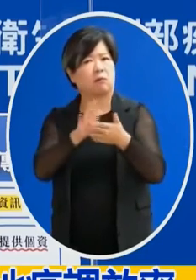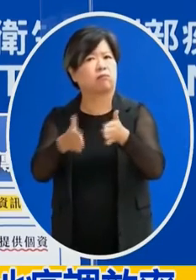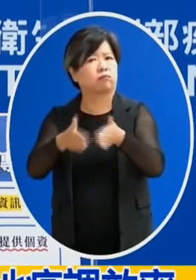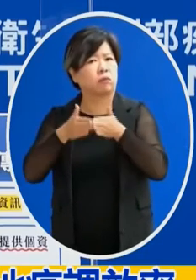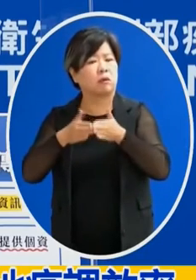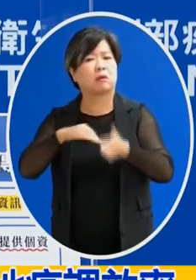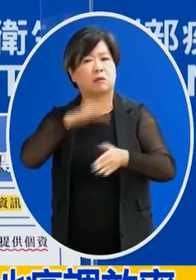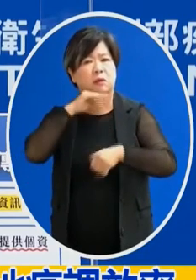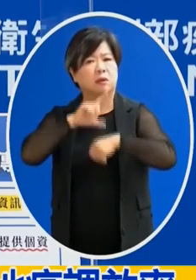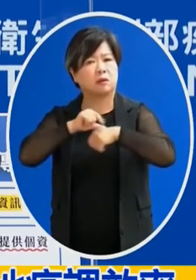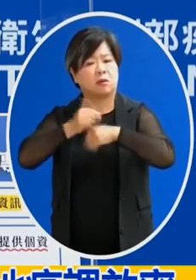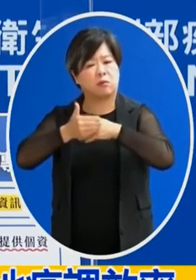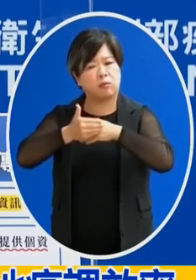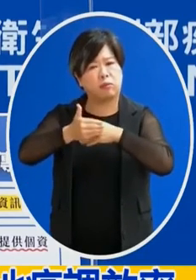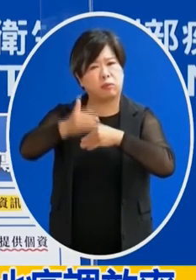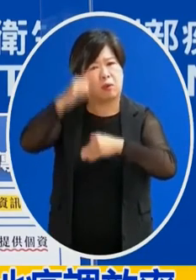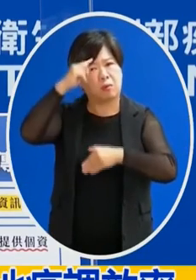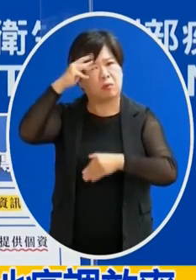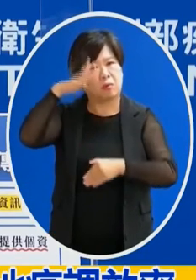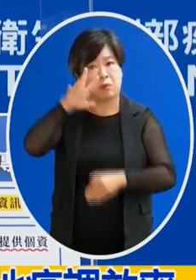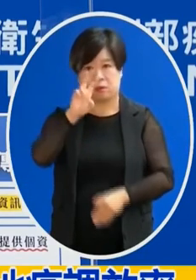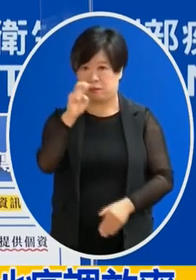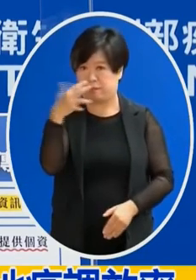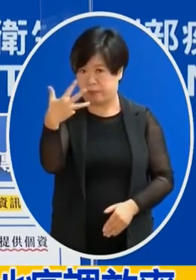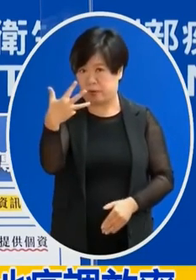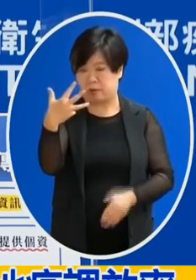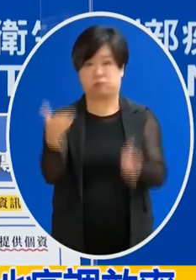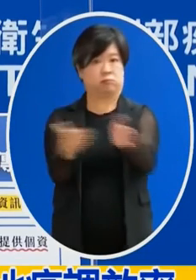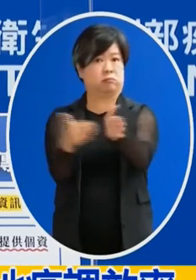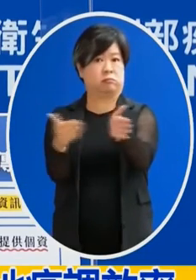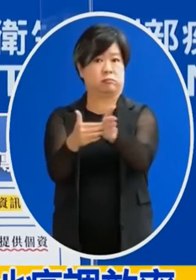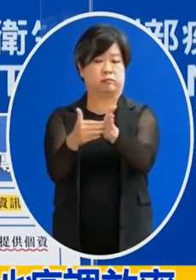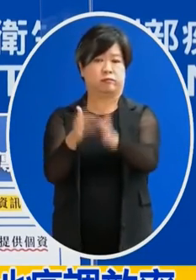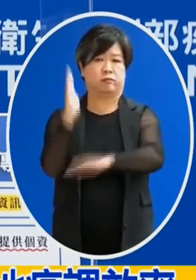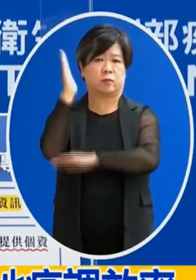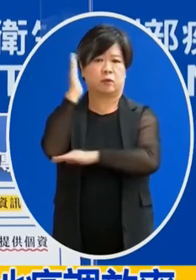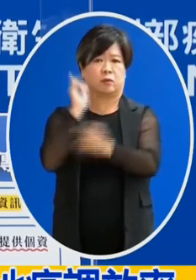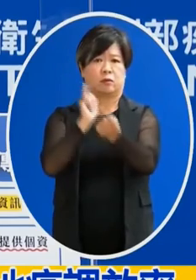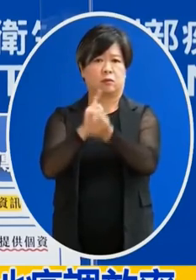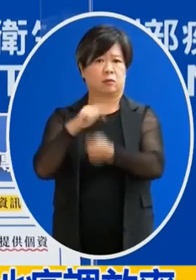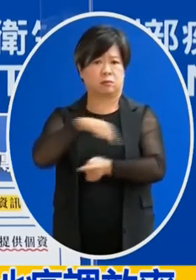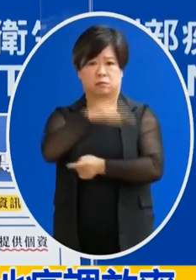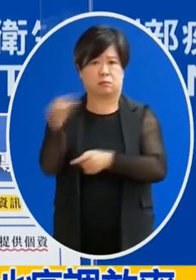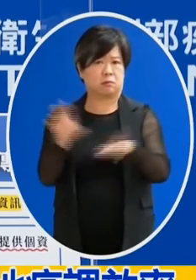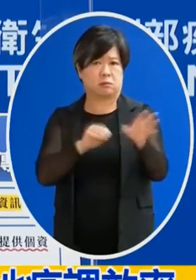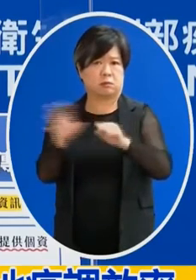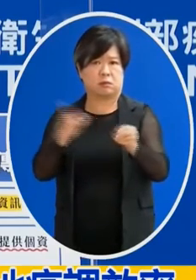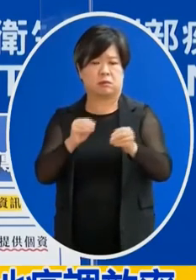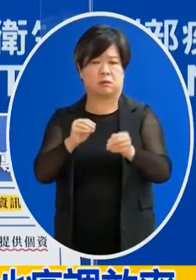到，28天的这个时间一到，那政府对于相关的资料